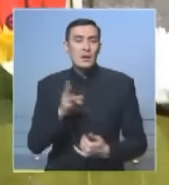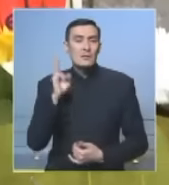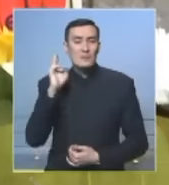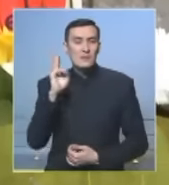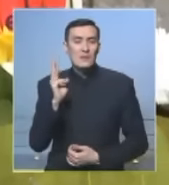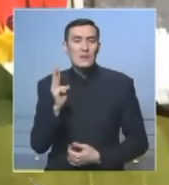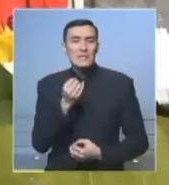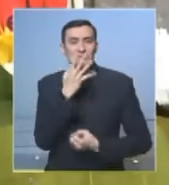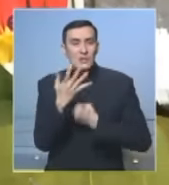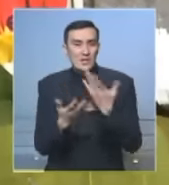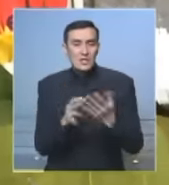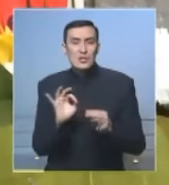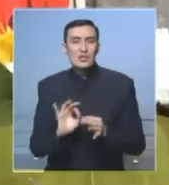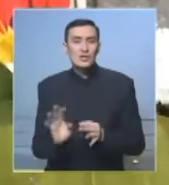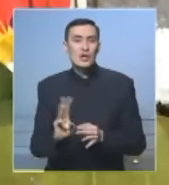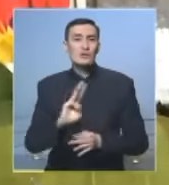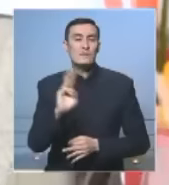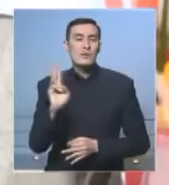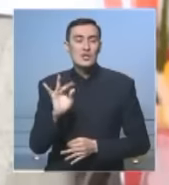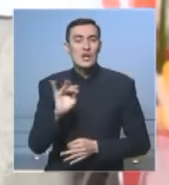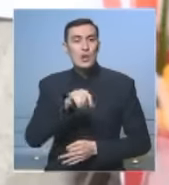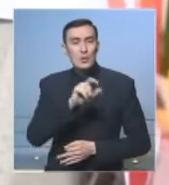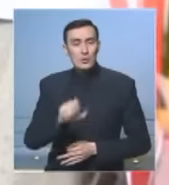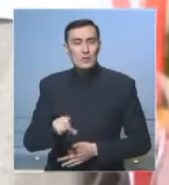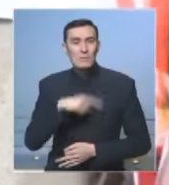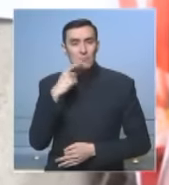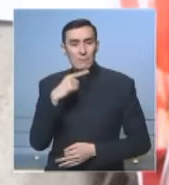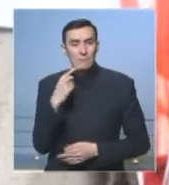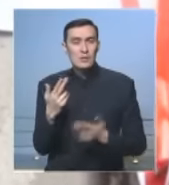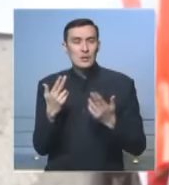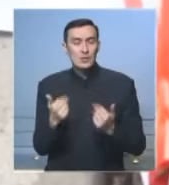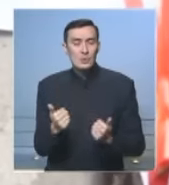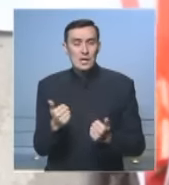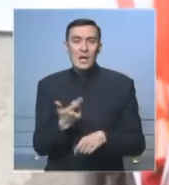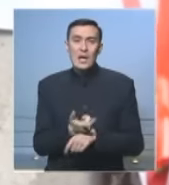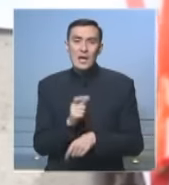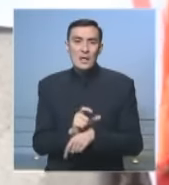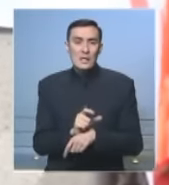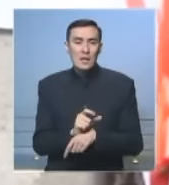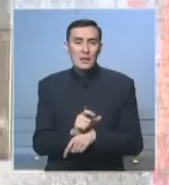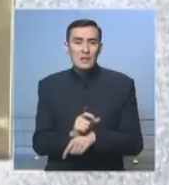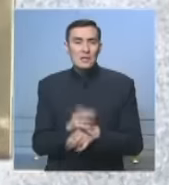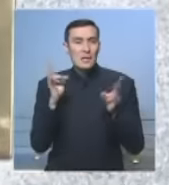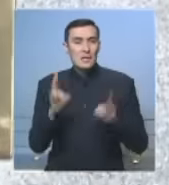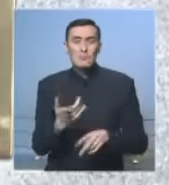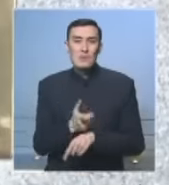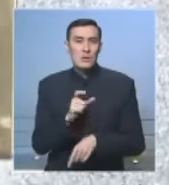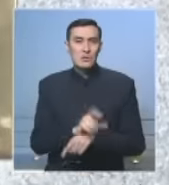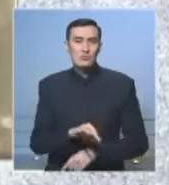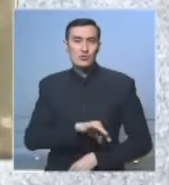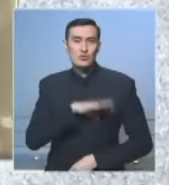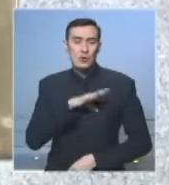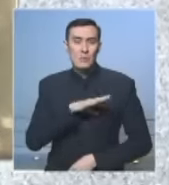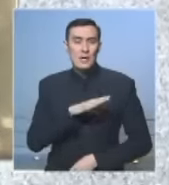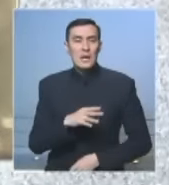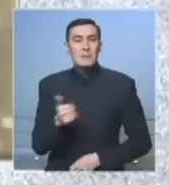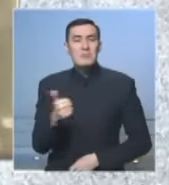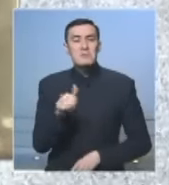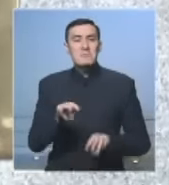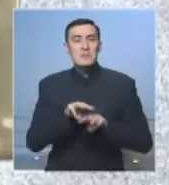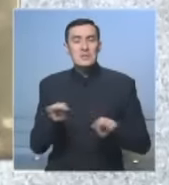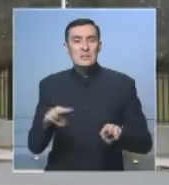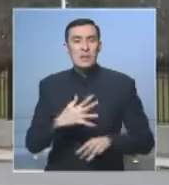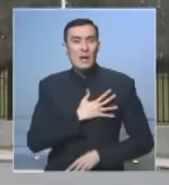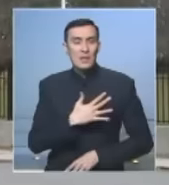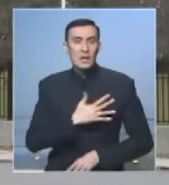и зажигают свечи. И как сами люди признаются, для них эта трагедия стала большим шоком. Между тем, премьер-министр